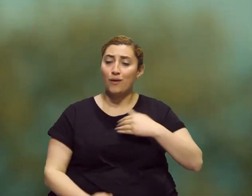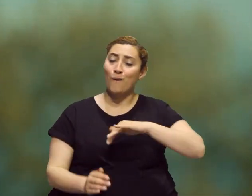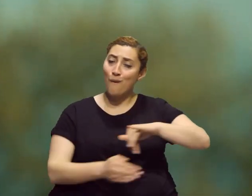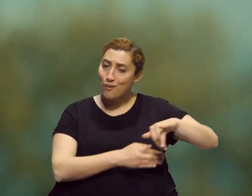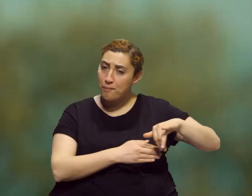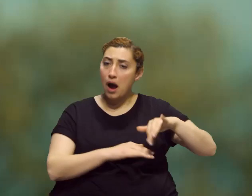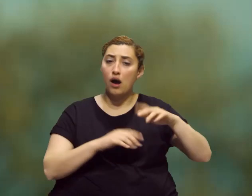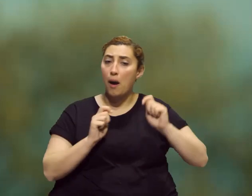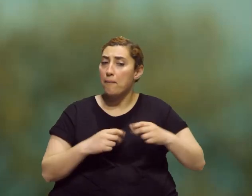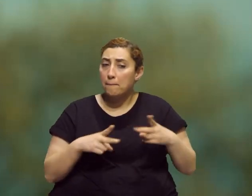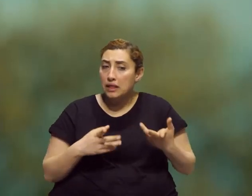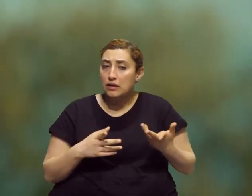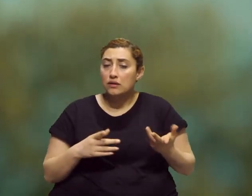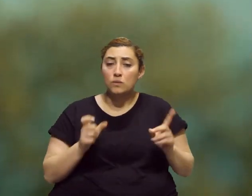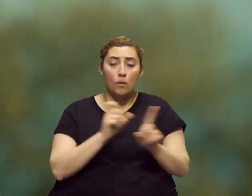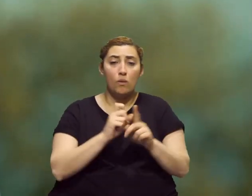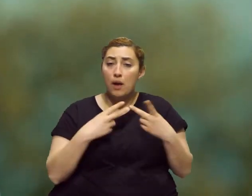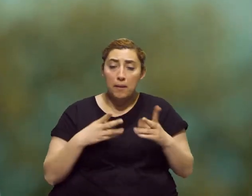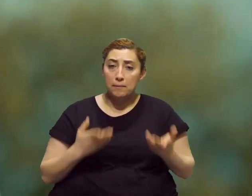kollamak varken, korumak varken,